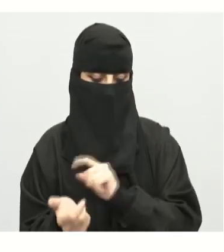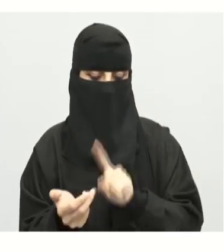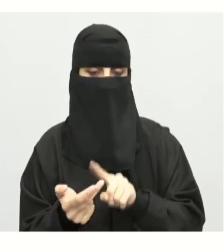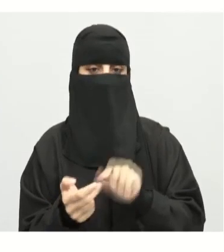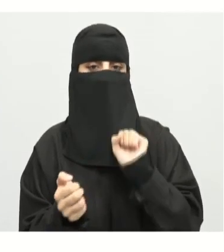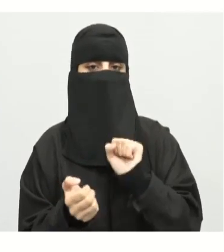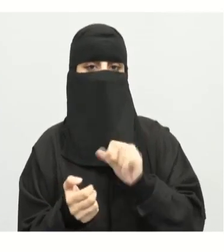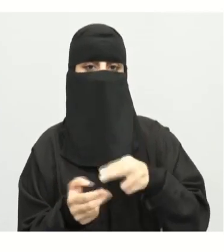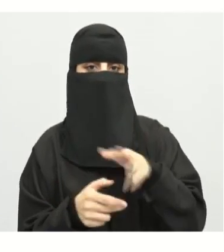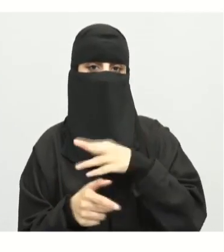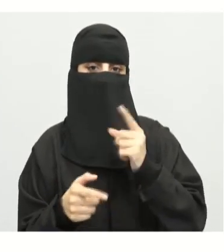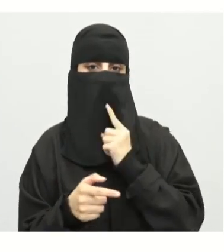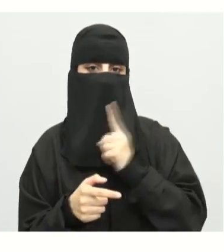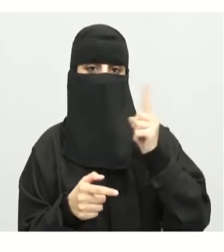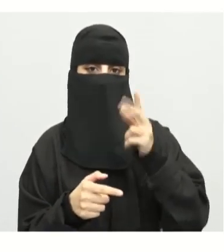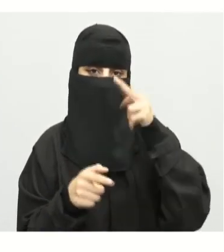المملكه العربيه السعوديه